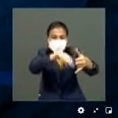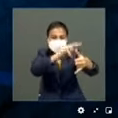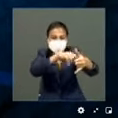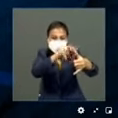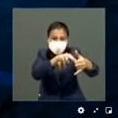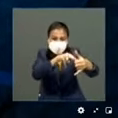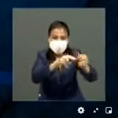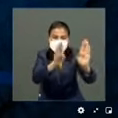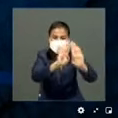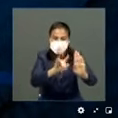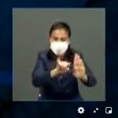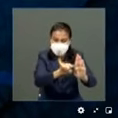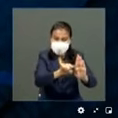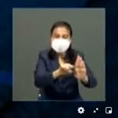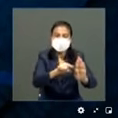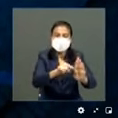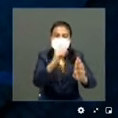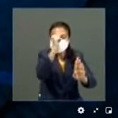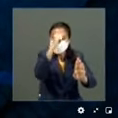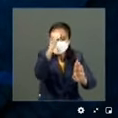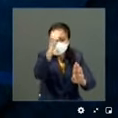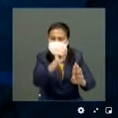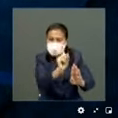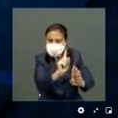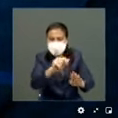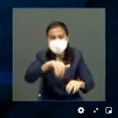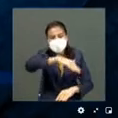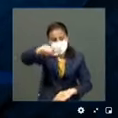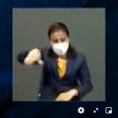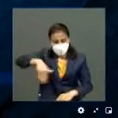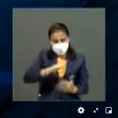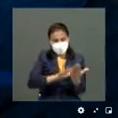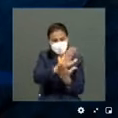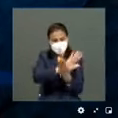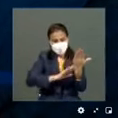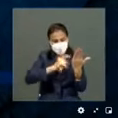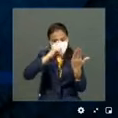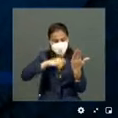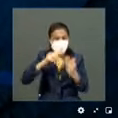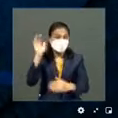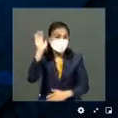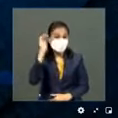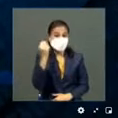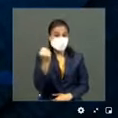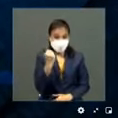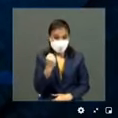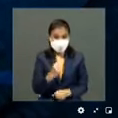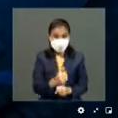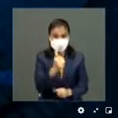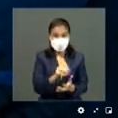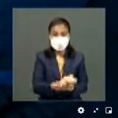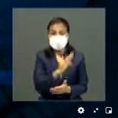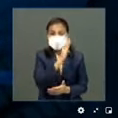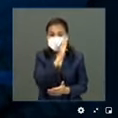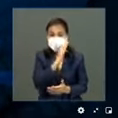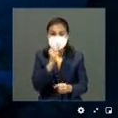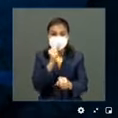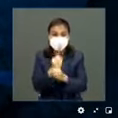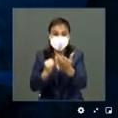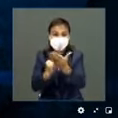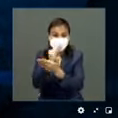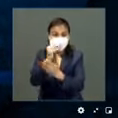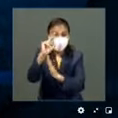ลายพันธุ์ด้วยนะคะเพื่อให้พี่น้องประชาชนเกิดความมั่นใจอย่างที่เรียนนะคะว่าถ้ามาอย่างถูกต้องเข้าสู่ระบบการดู